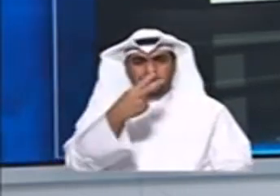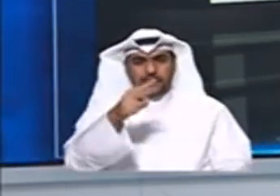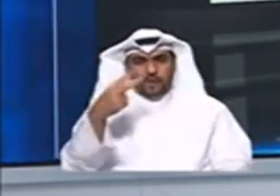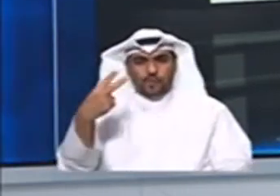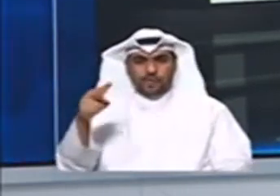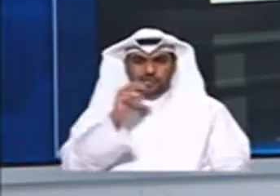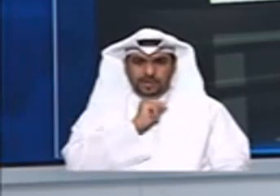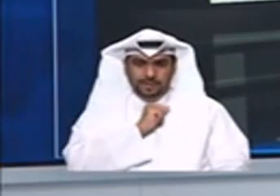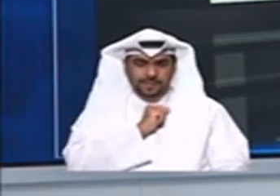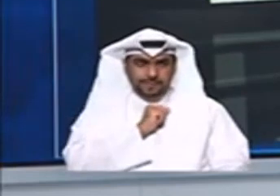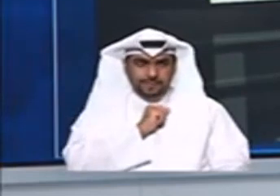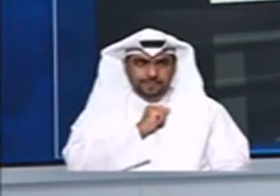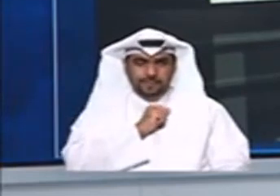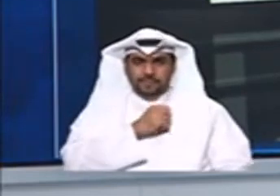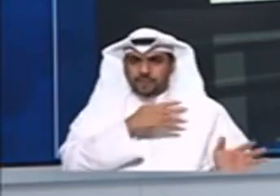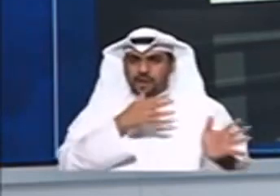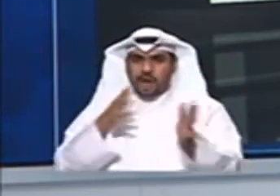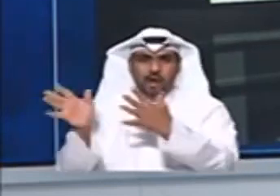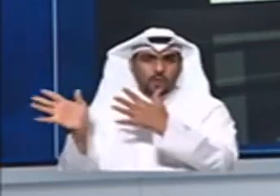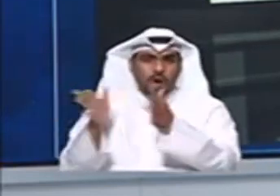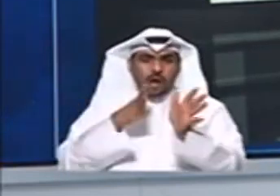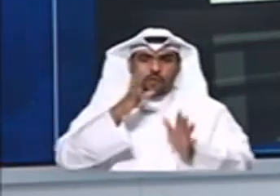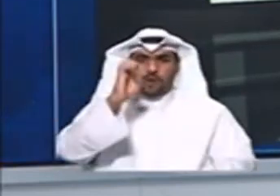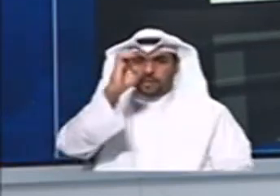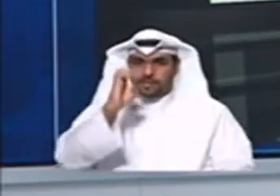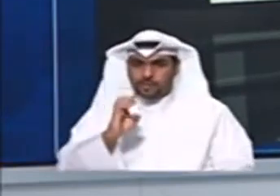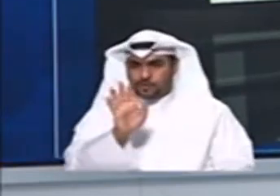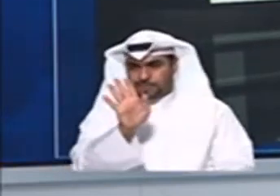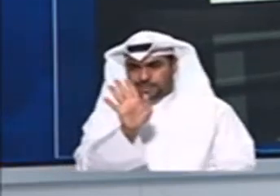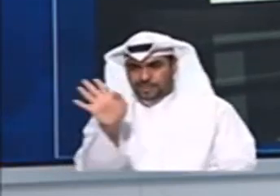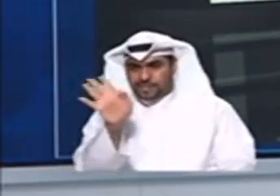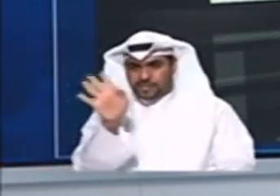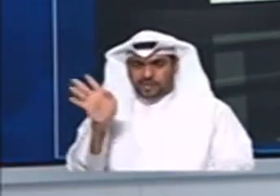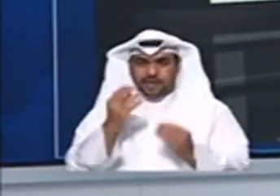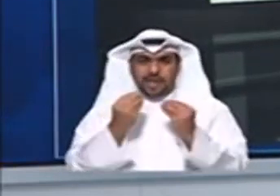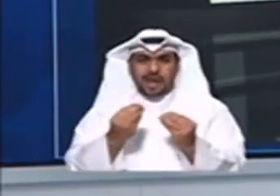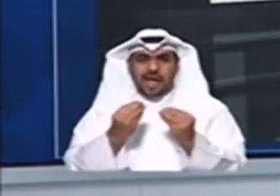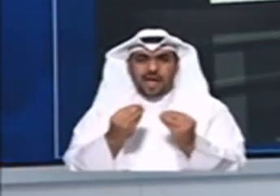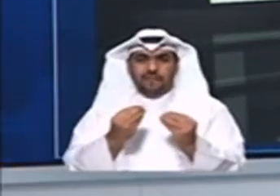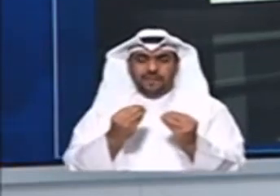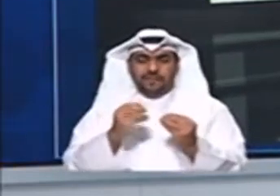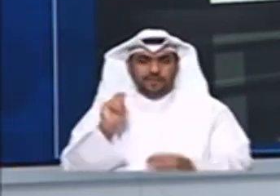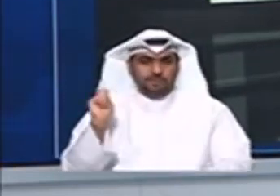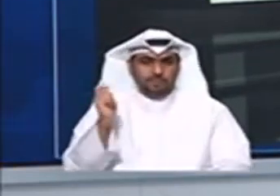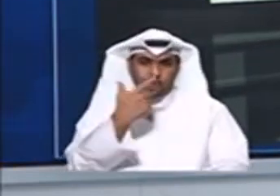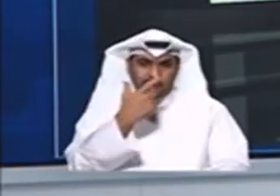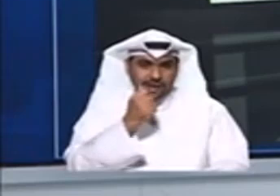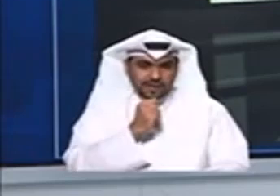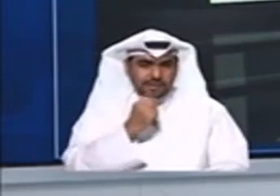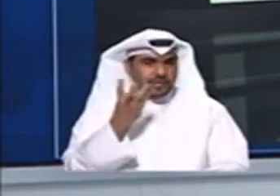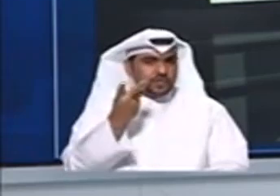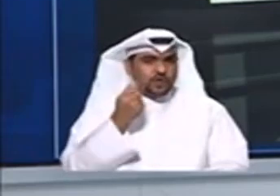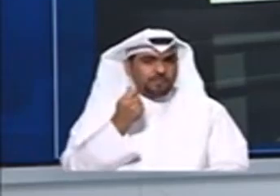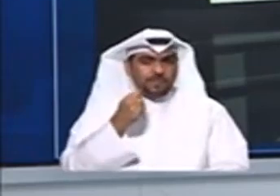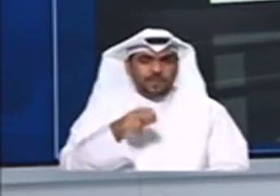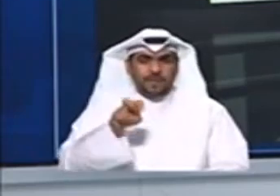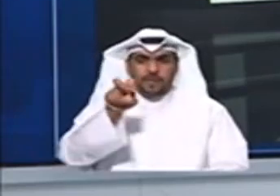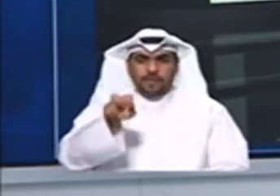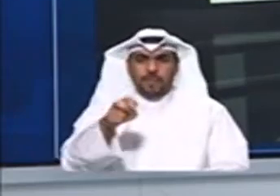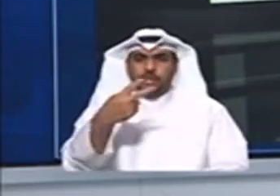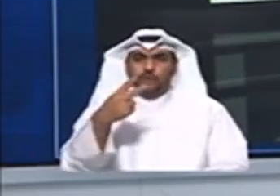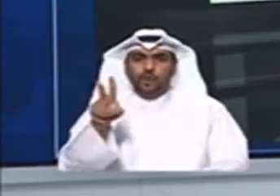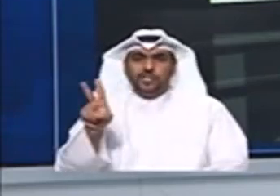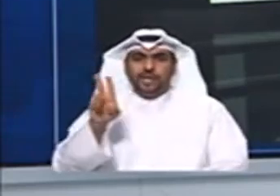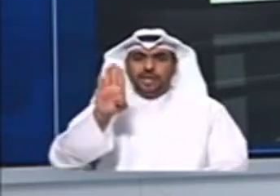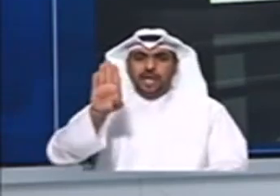مئوية، رياح جنوبية شرقية إلى متقلبة الاتجاه خفيفة السرعة ما بين 8 إلى 28 كيلومتر في الساعة، راح